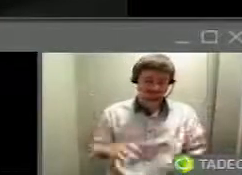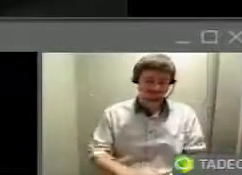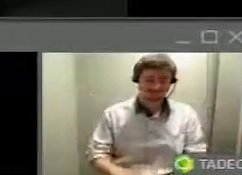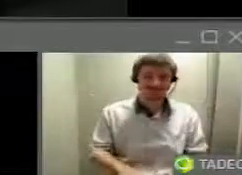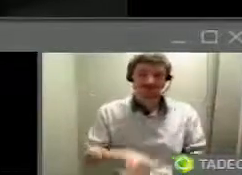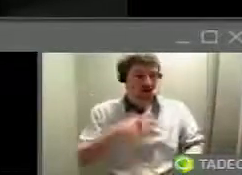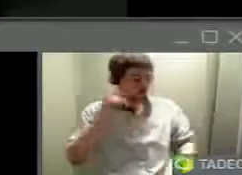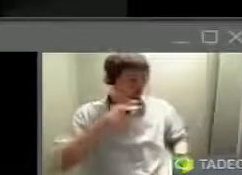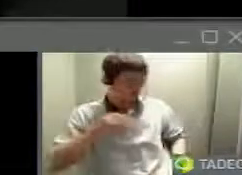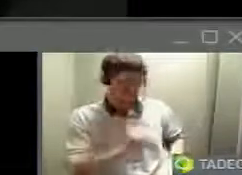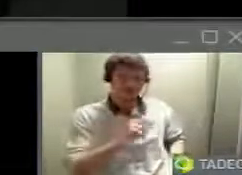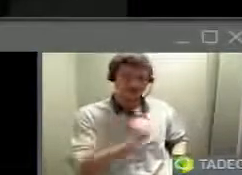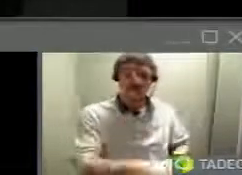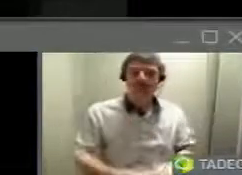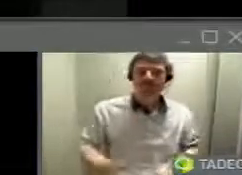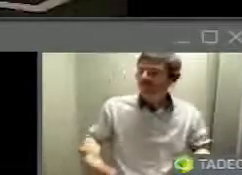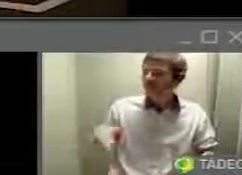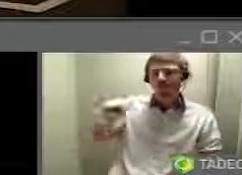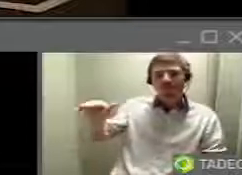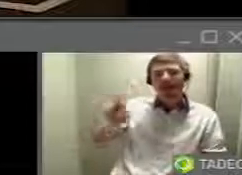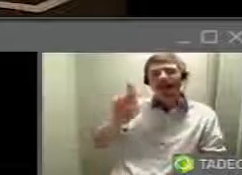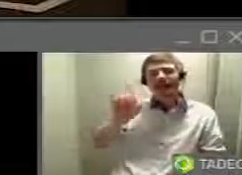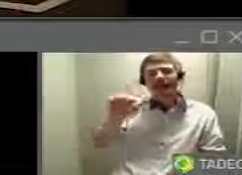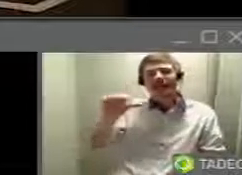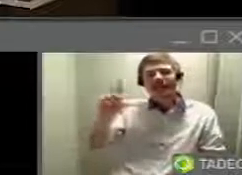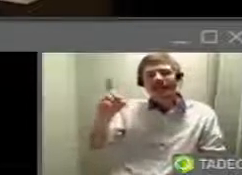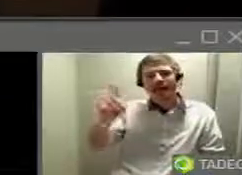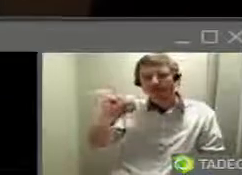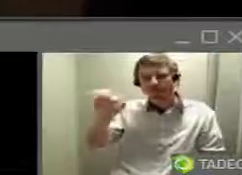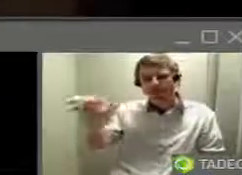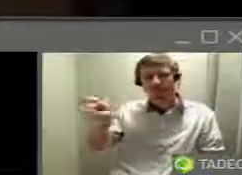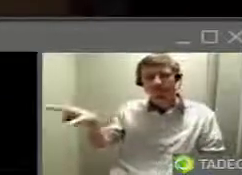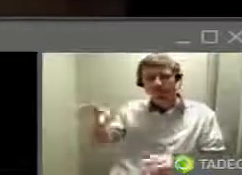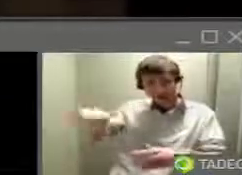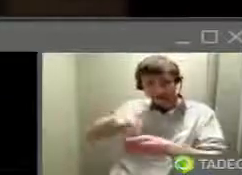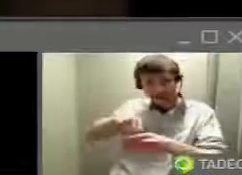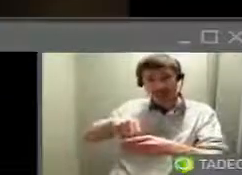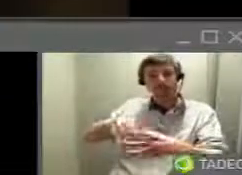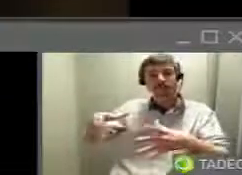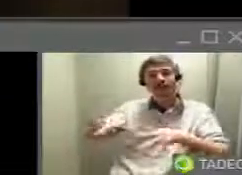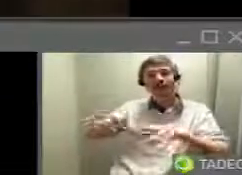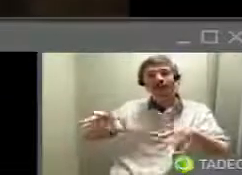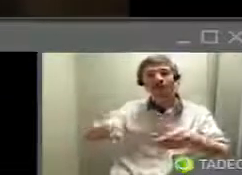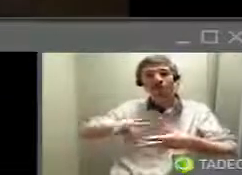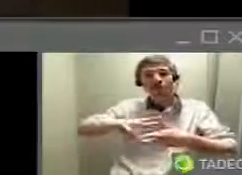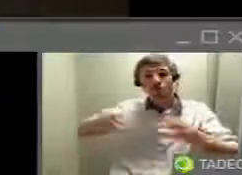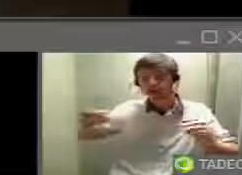vous le connaissez, il a fait partie de l'équipe de rugby, et on l'a beaucoup vu sur les télévisions, c'est vrai, dans les rues de Londres.